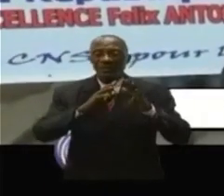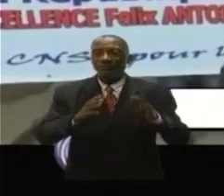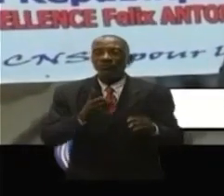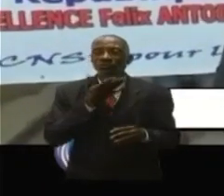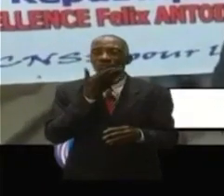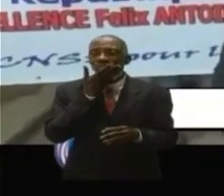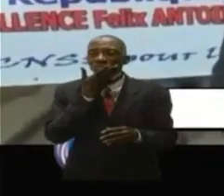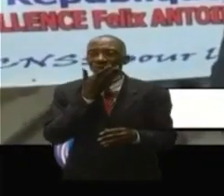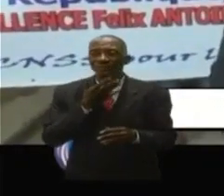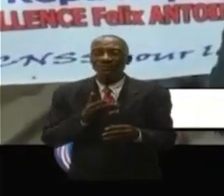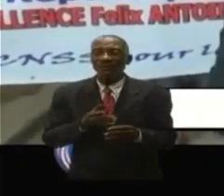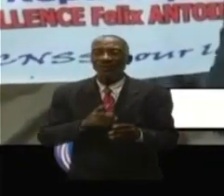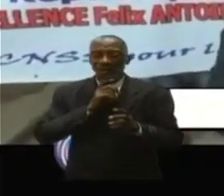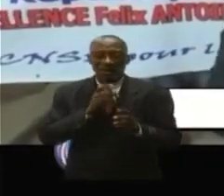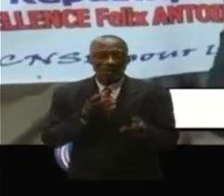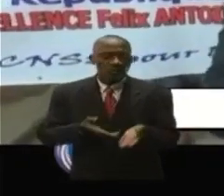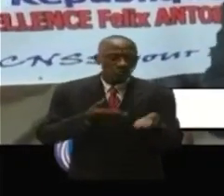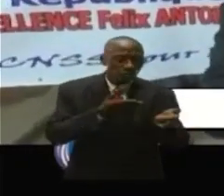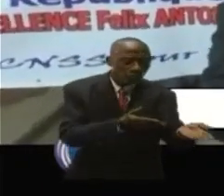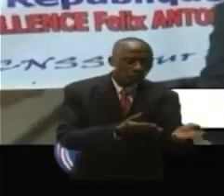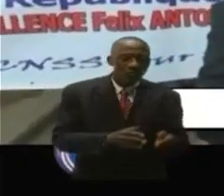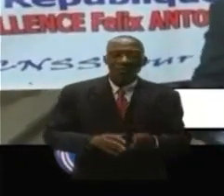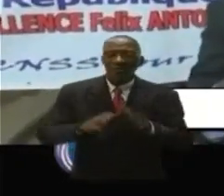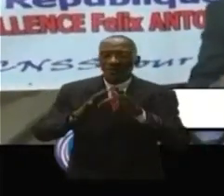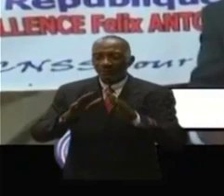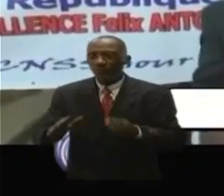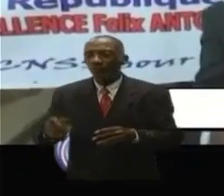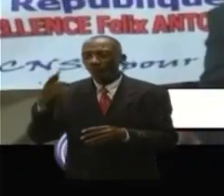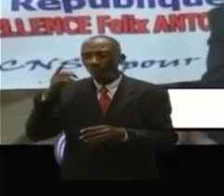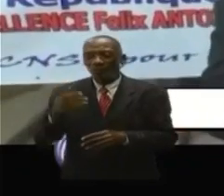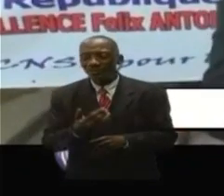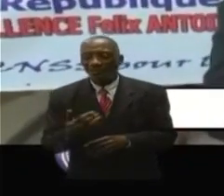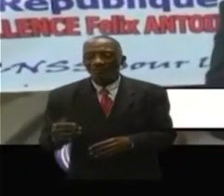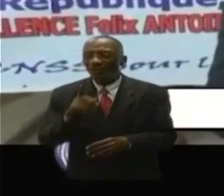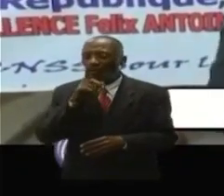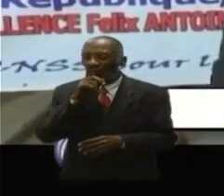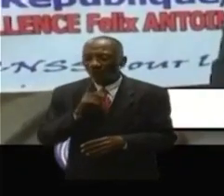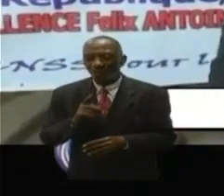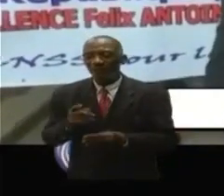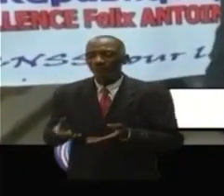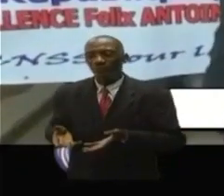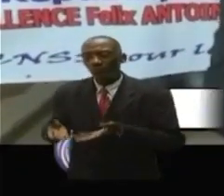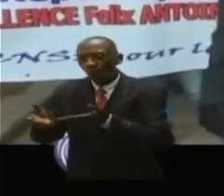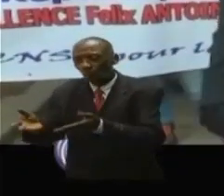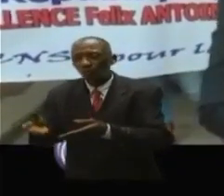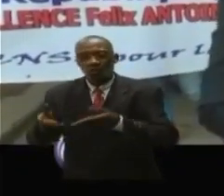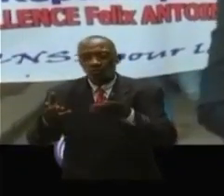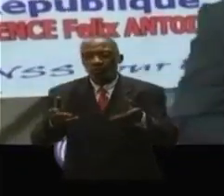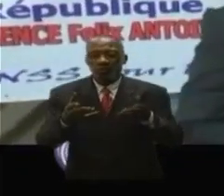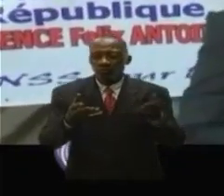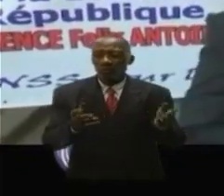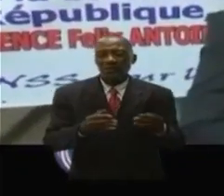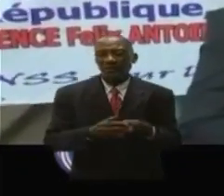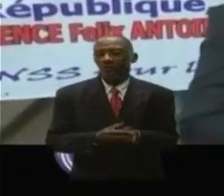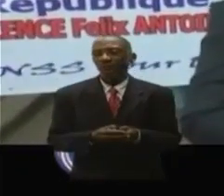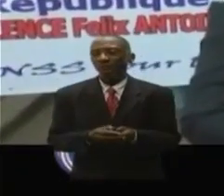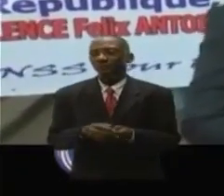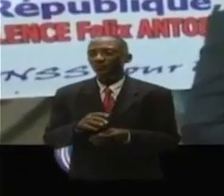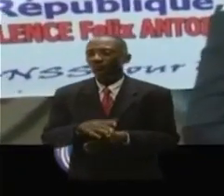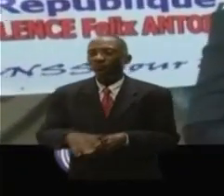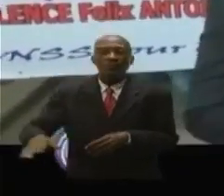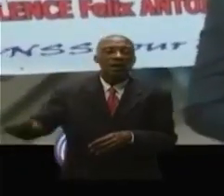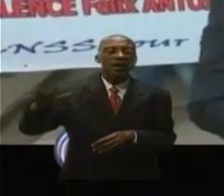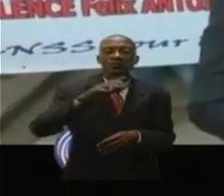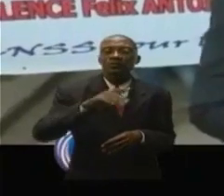régime général de sécurité sociale puissent le permettre de continuer à être au cœur de l'activité sociale de la population. C'est-à-dire que tous les